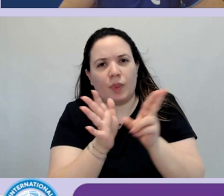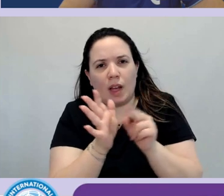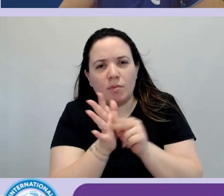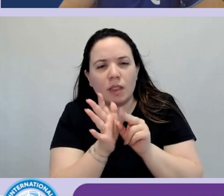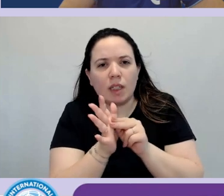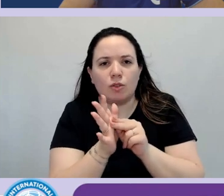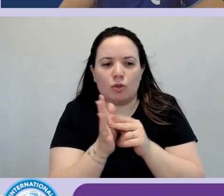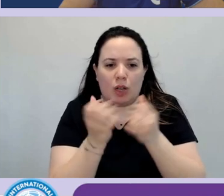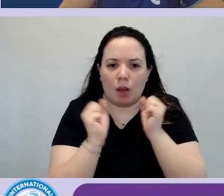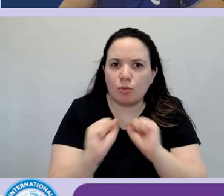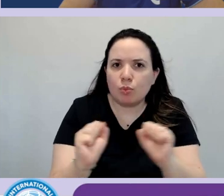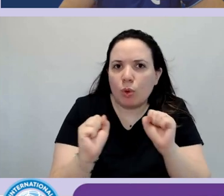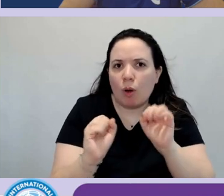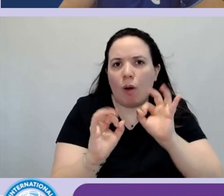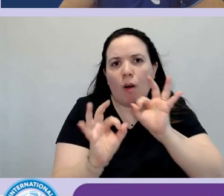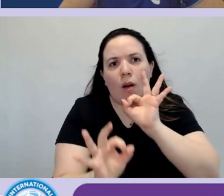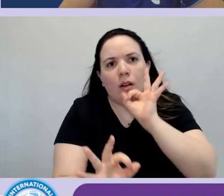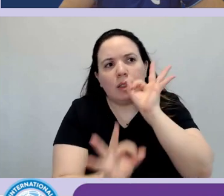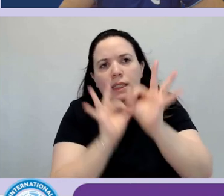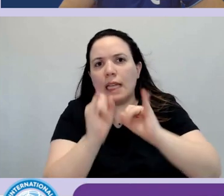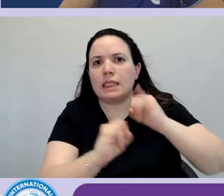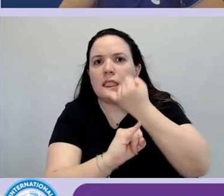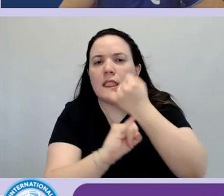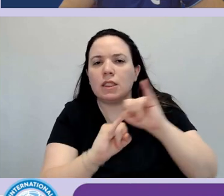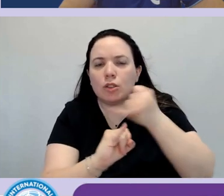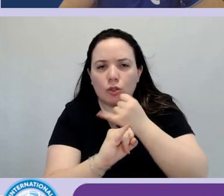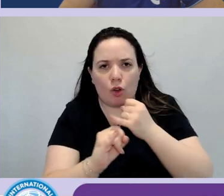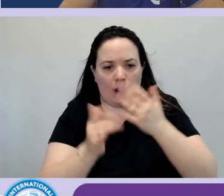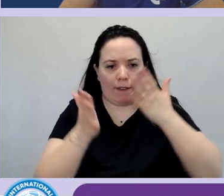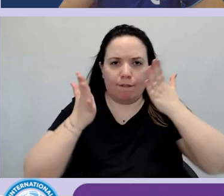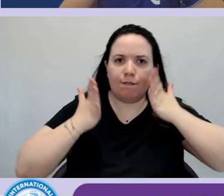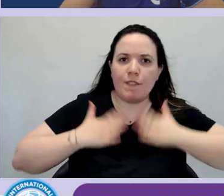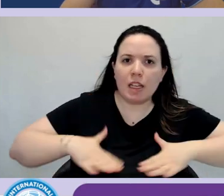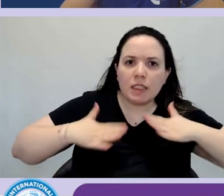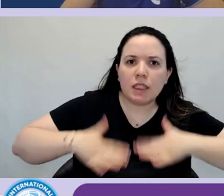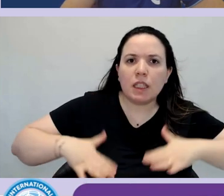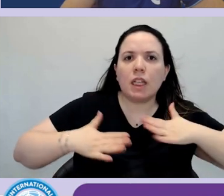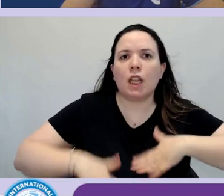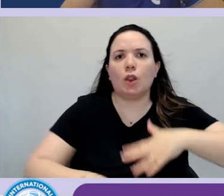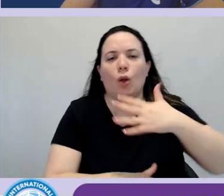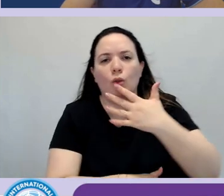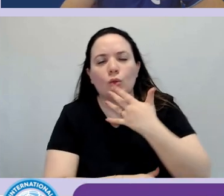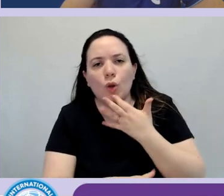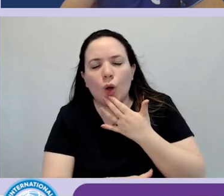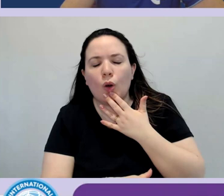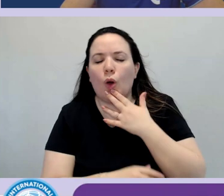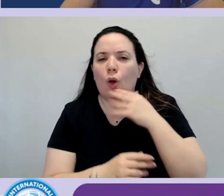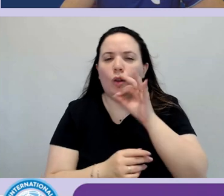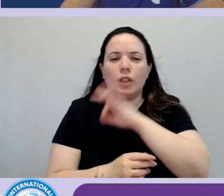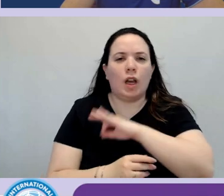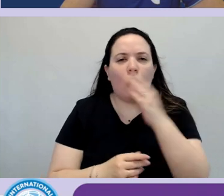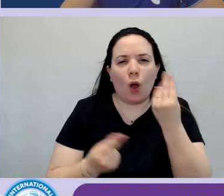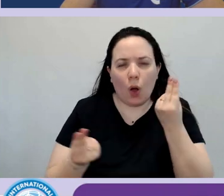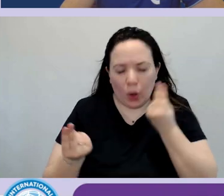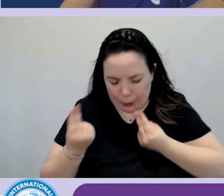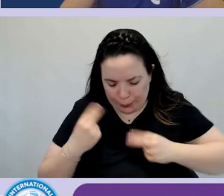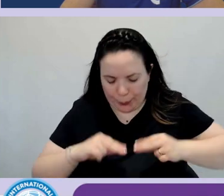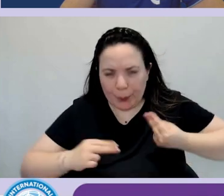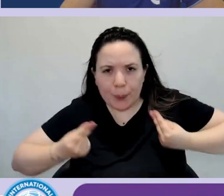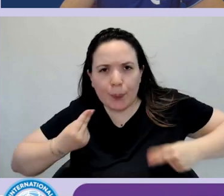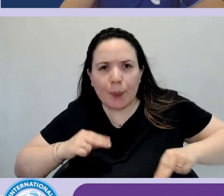di descriverti dal dal vestito dai colori del vestito ai